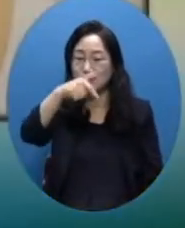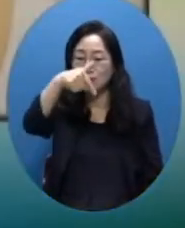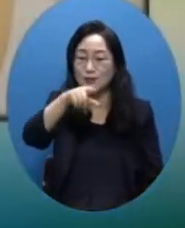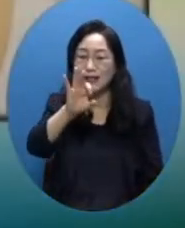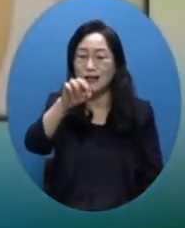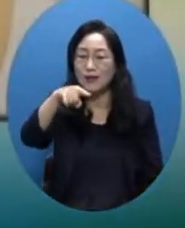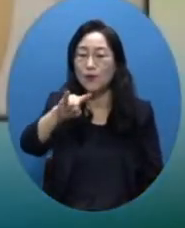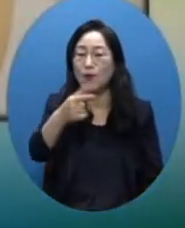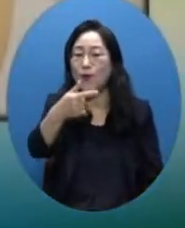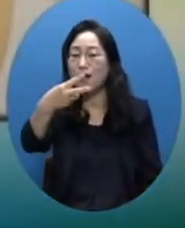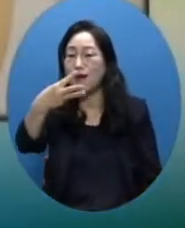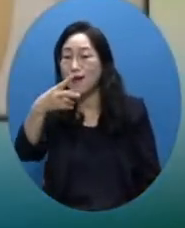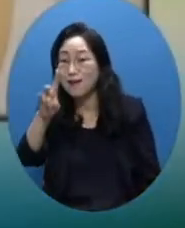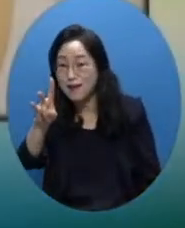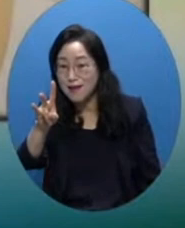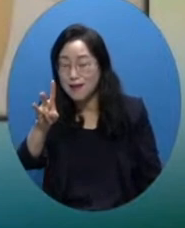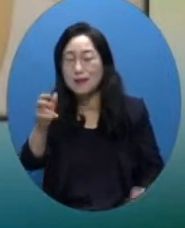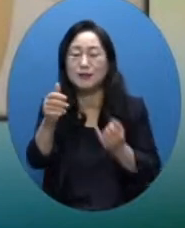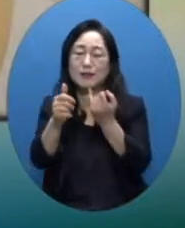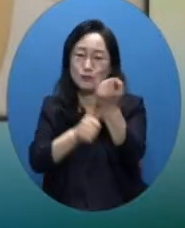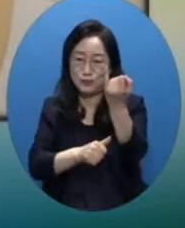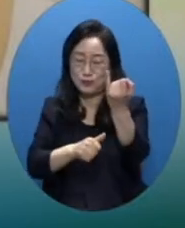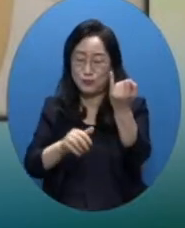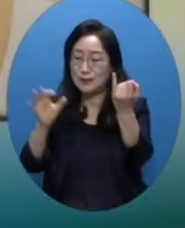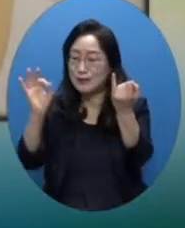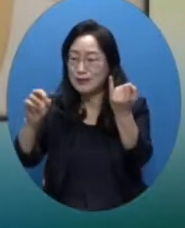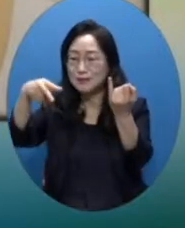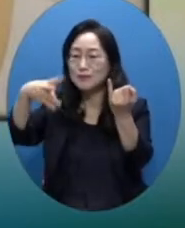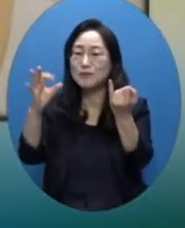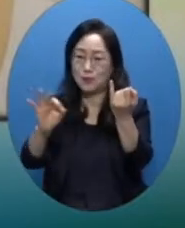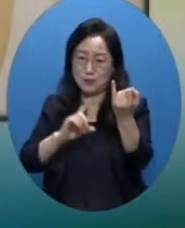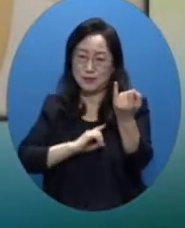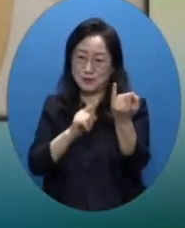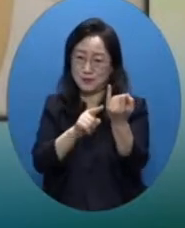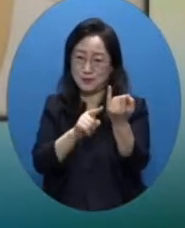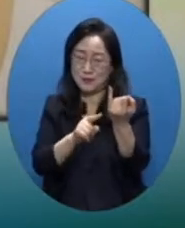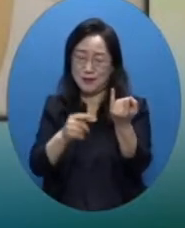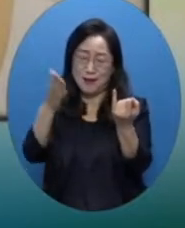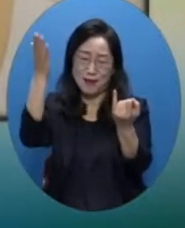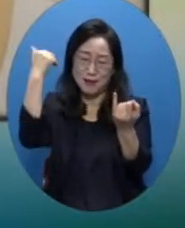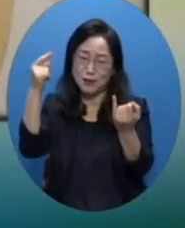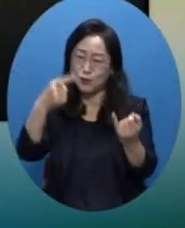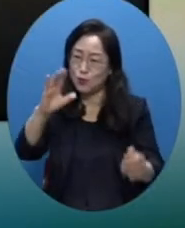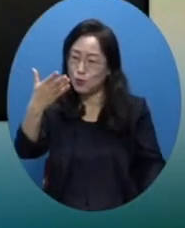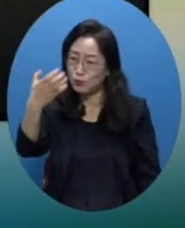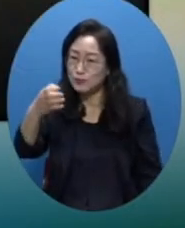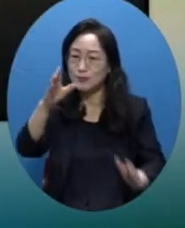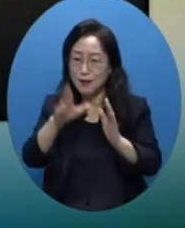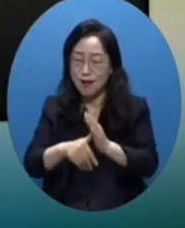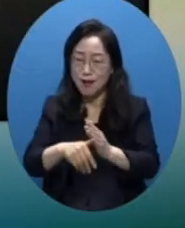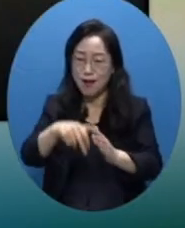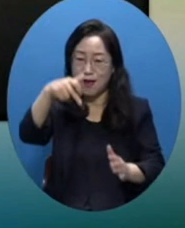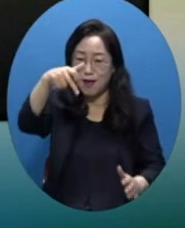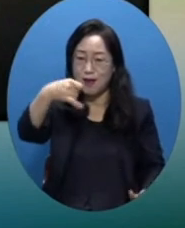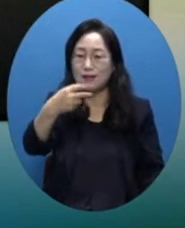부인 김송 집사입니다. 90년대 클론이라고 하는 그 그룹을 만들어서